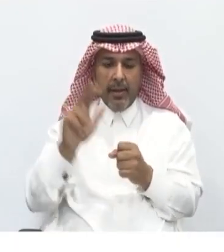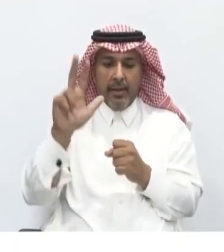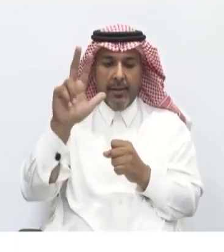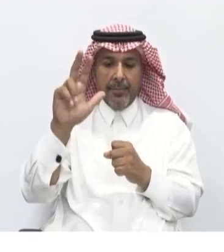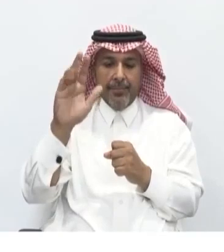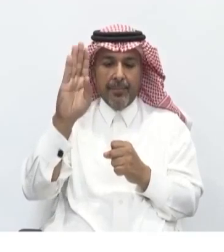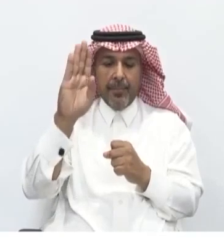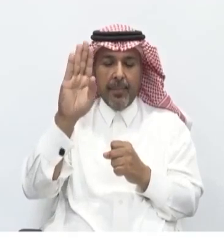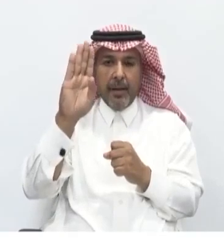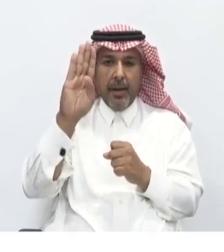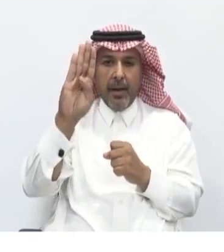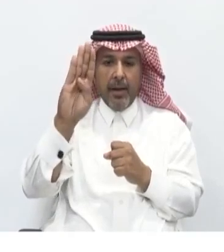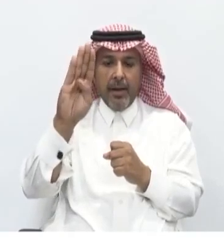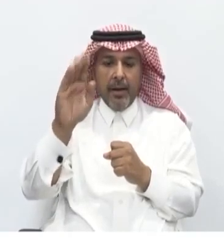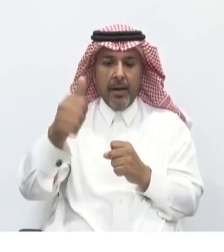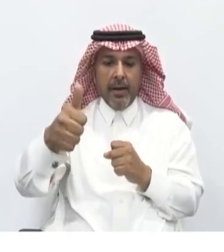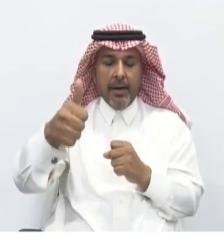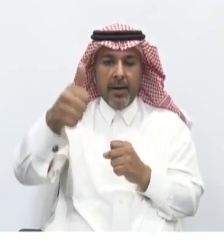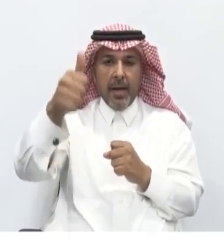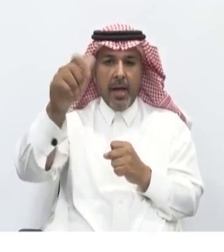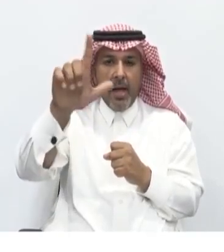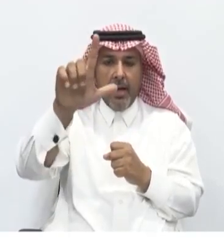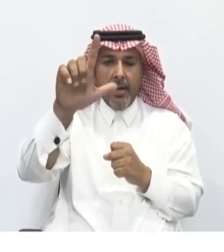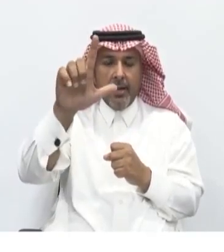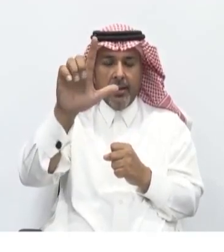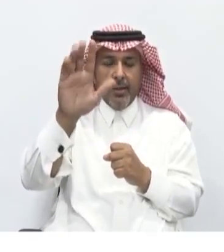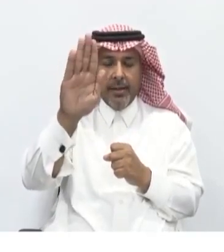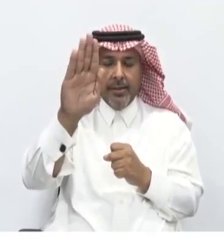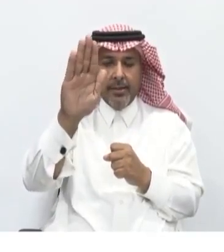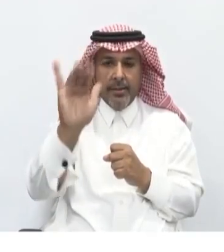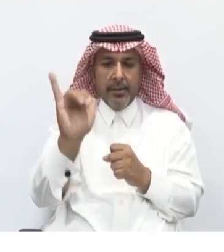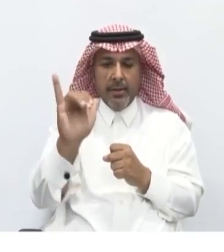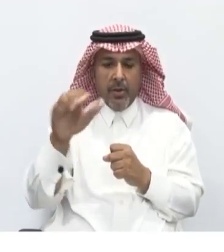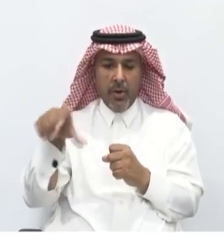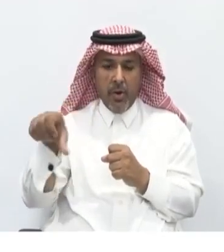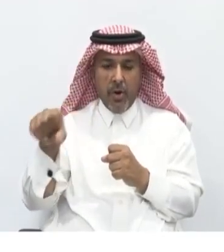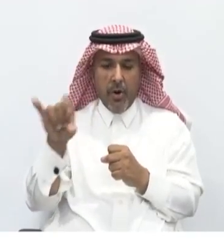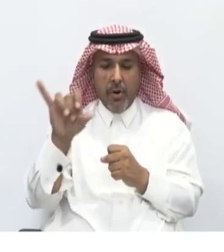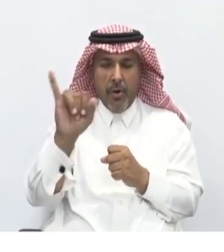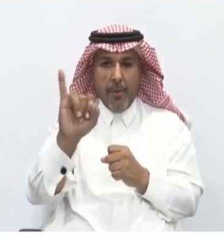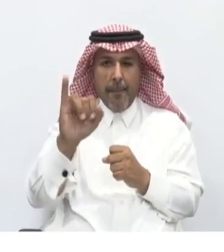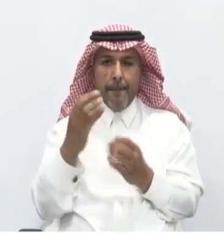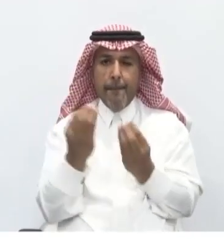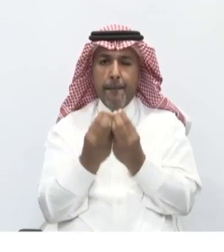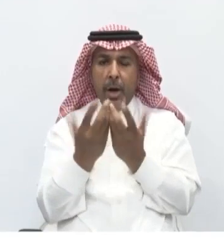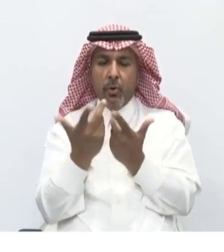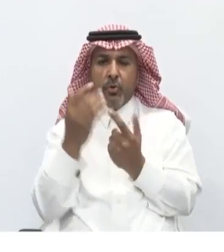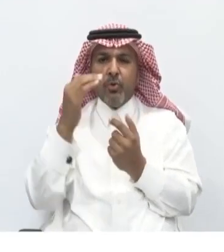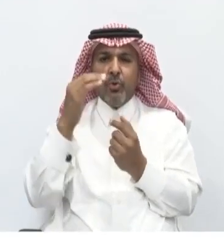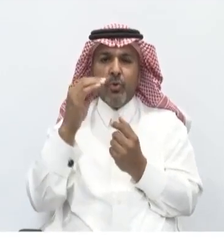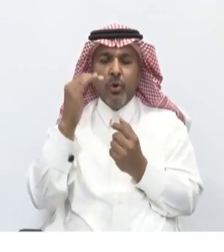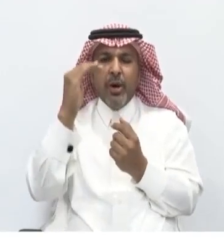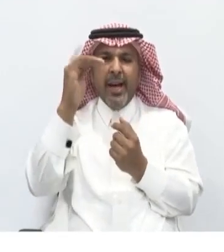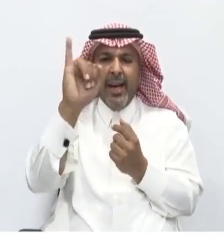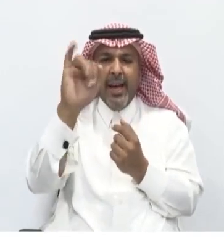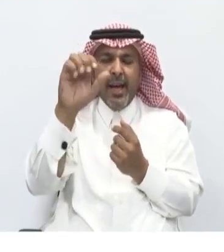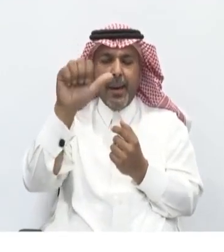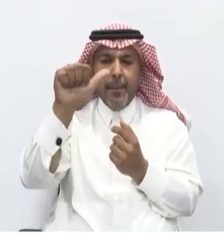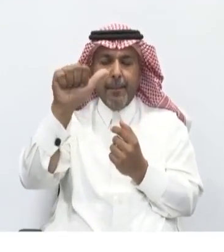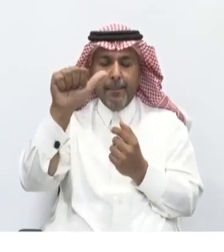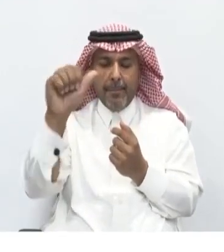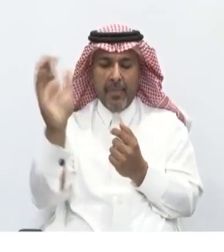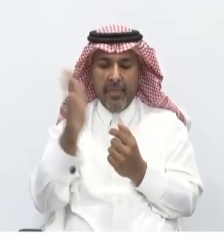سنقول كالسيوم مع حمض الهيدروكلوريك ينتج كلوريد الكالسيوم وغاز